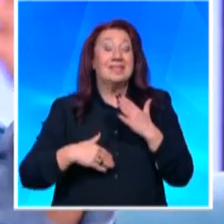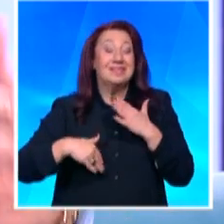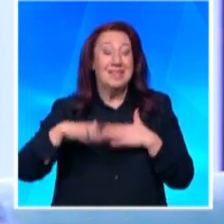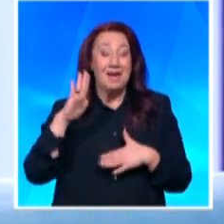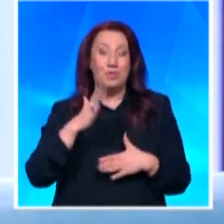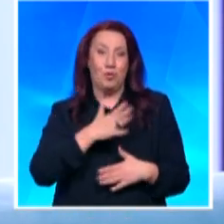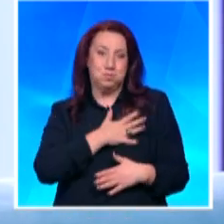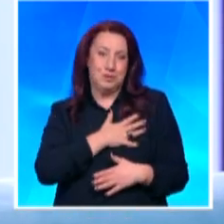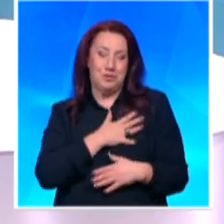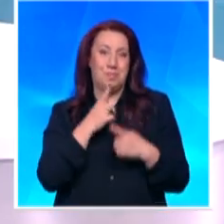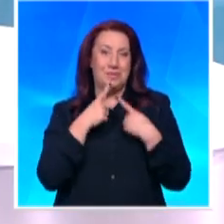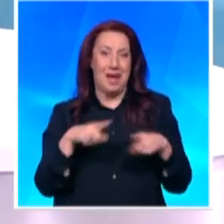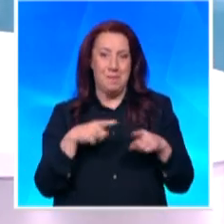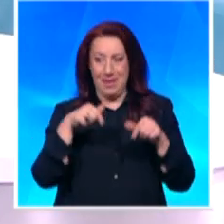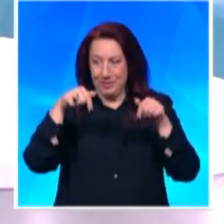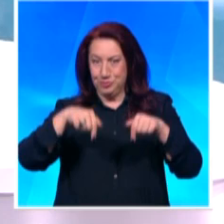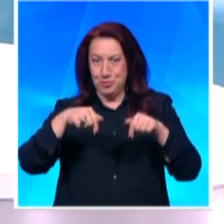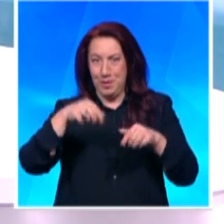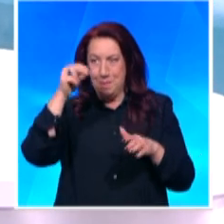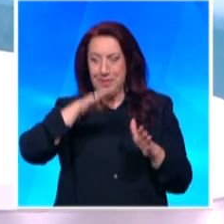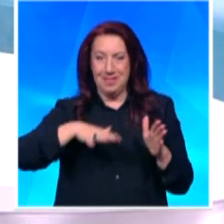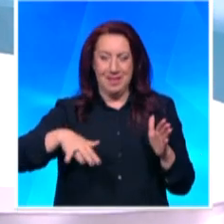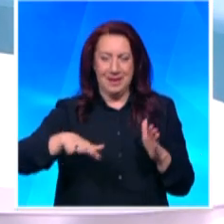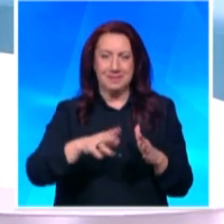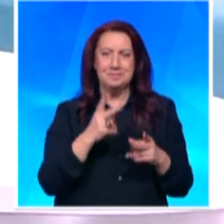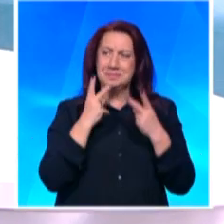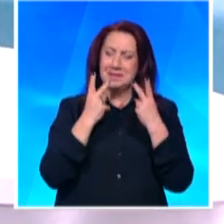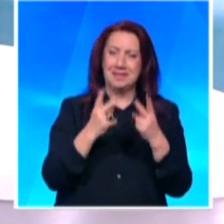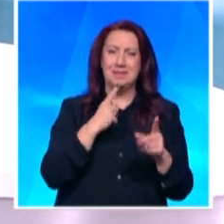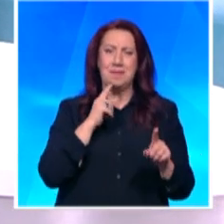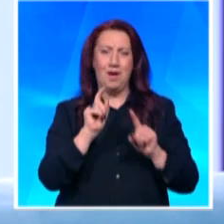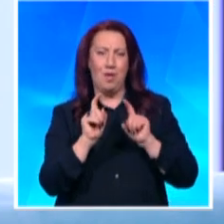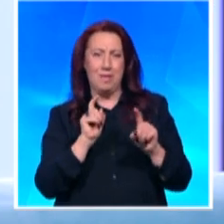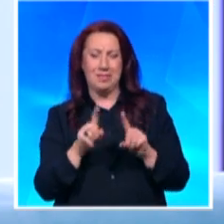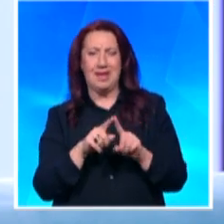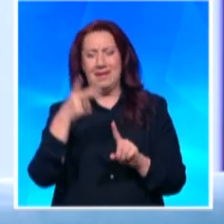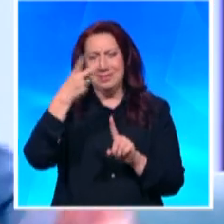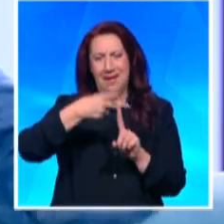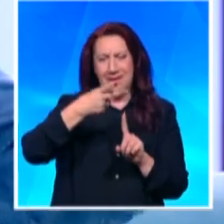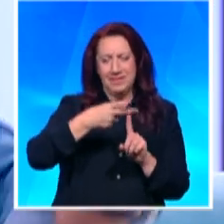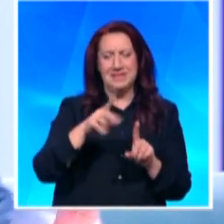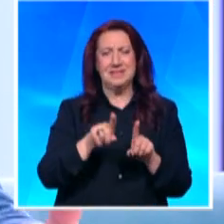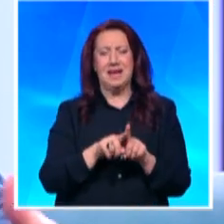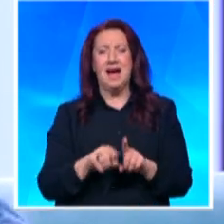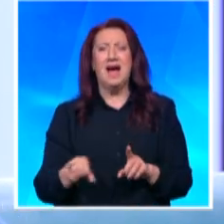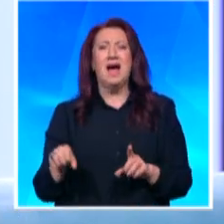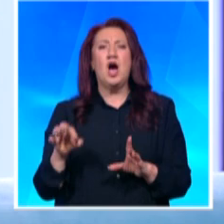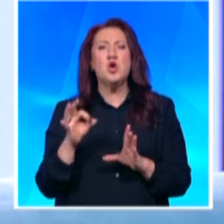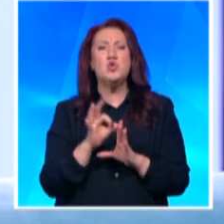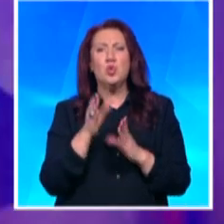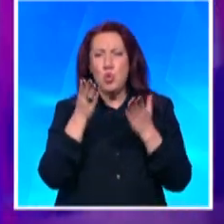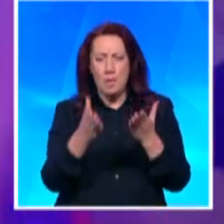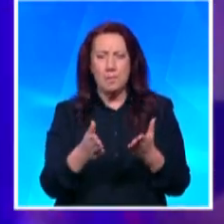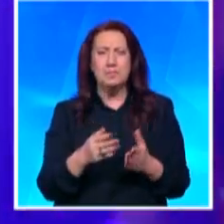България. Това е истината. Когато гледам коментарите в телевизията и прегледите в YouTube, почти всеки втори коментар е от